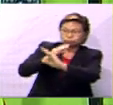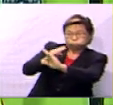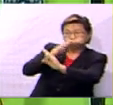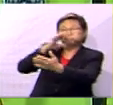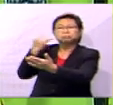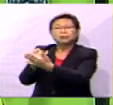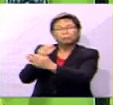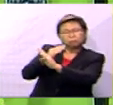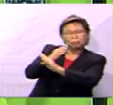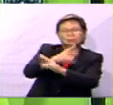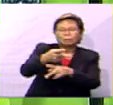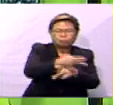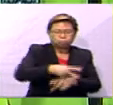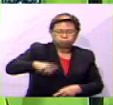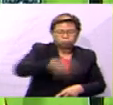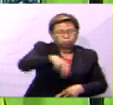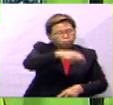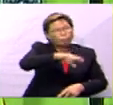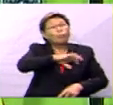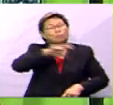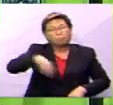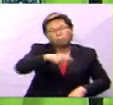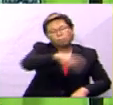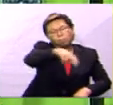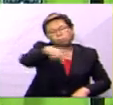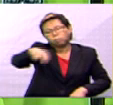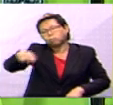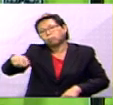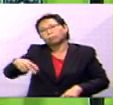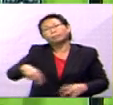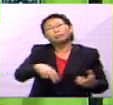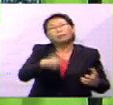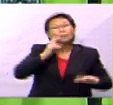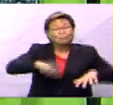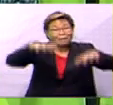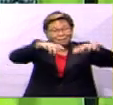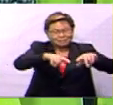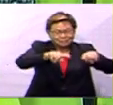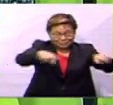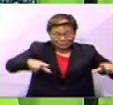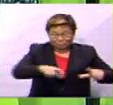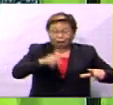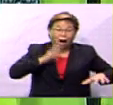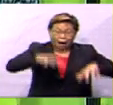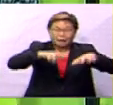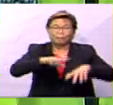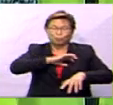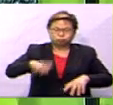juga menjalankan rondaan di kawasan-kawasan yang dinaiki air di dalam memastikan